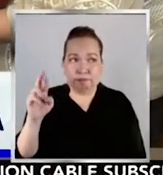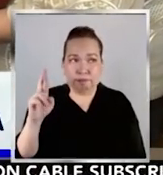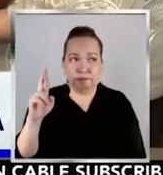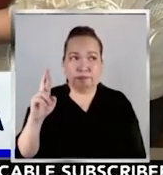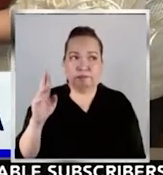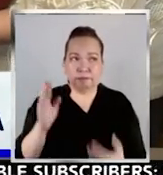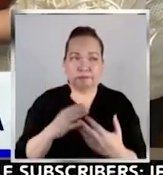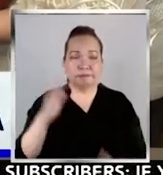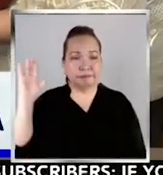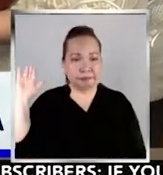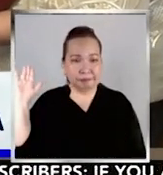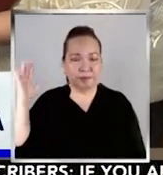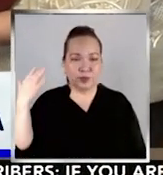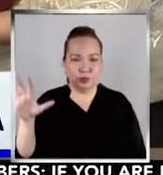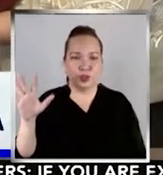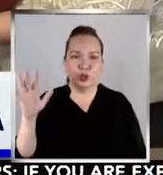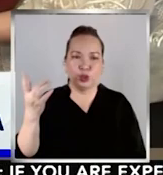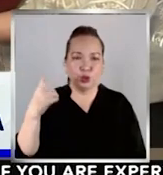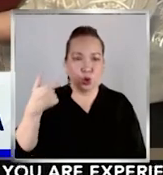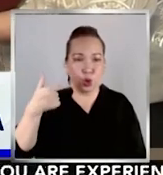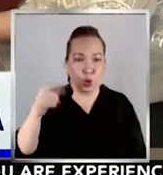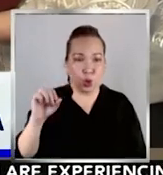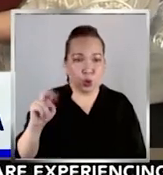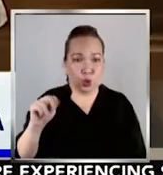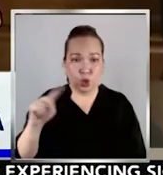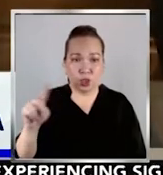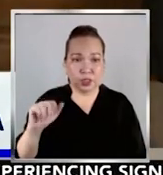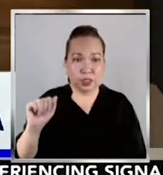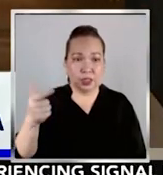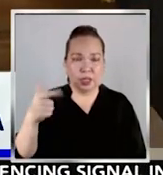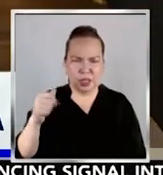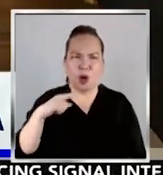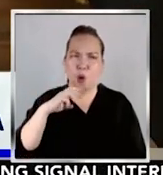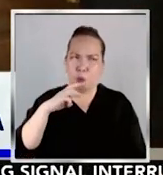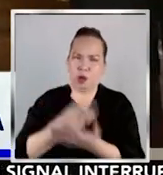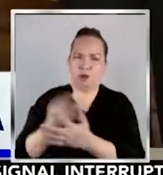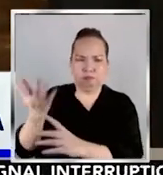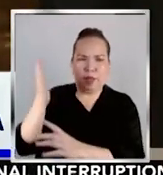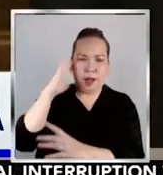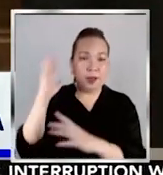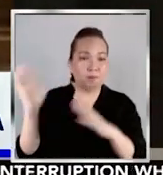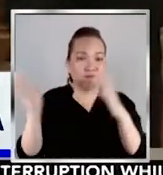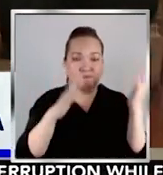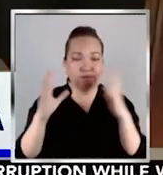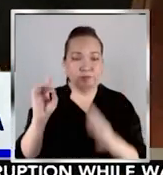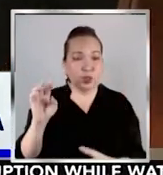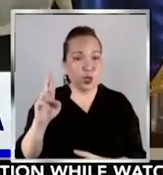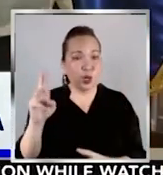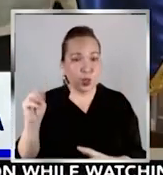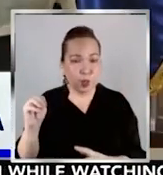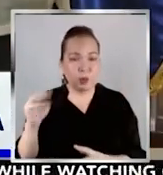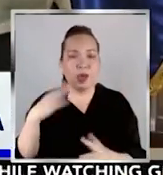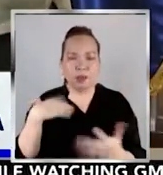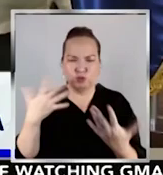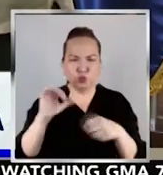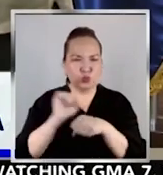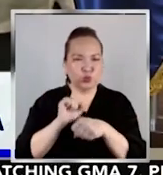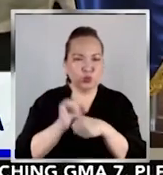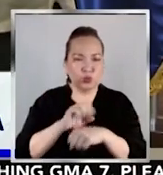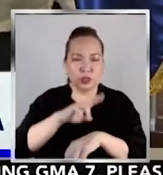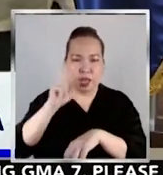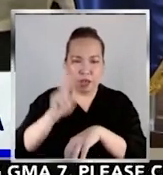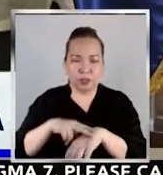Yulo Loizaga, biasa sa Climate and Disaster Resilience at nagtrabaho sa National Resilience Council, Manila